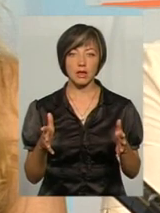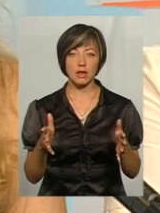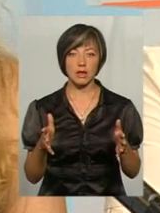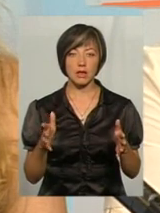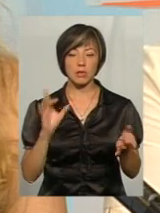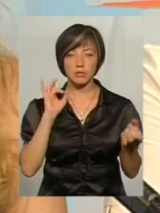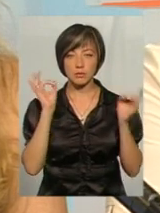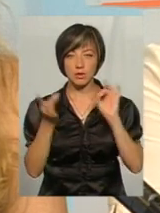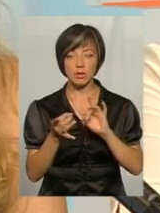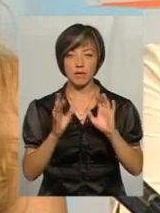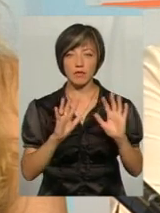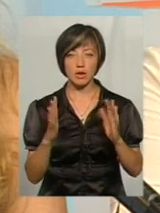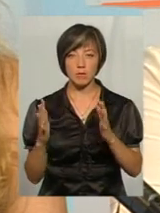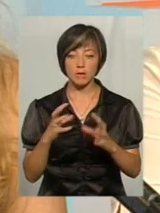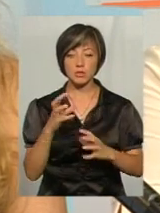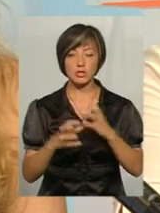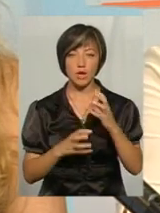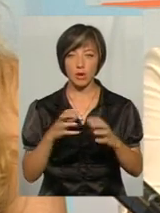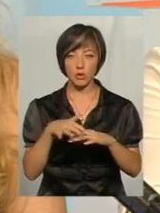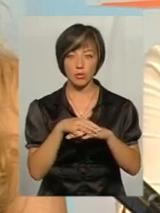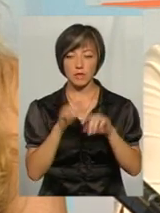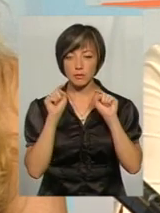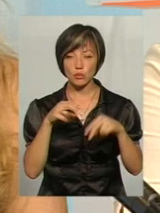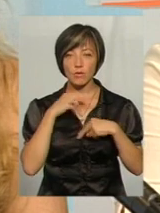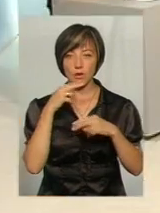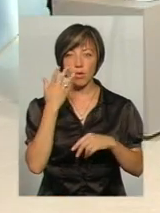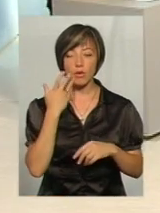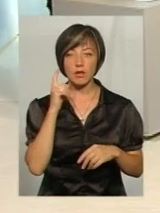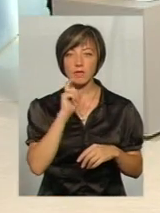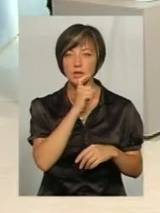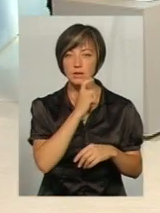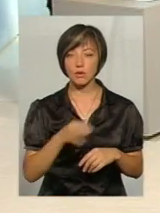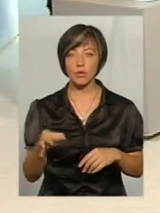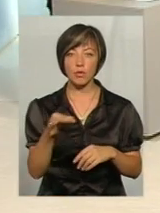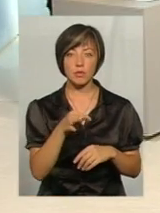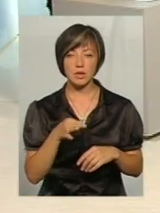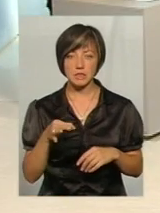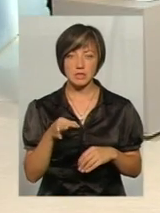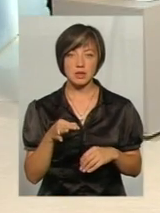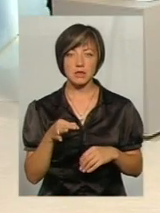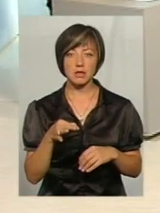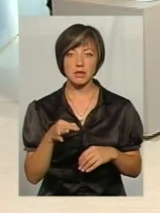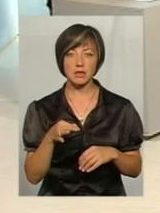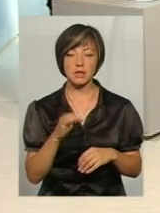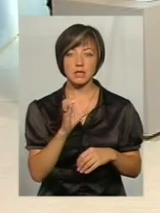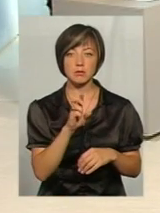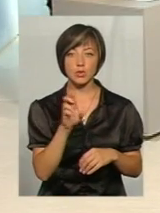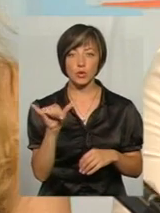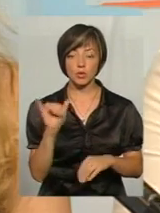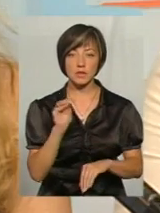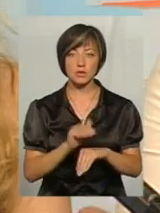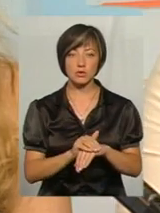що міжнародна громадськість звернула на це увагу, коли у Вінницькій області в Немирівському районі СБУ